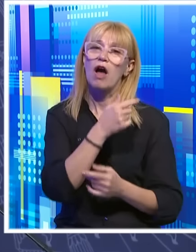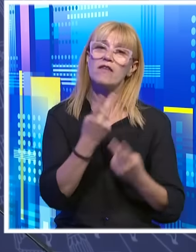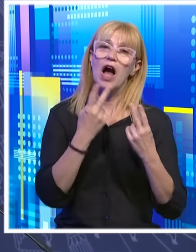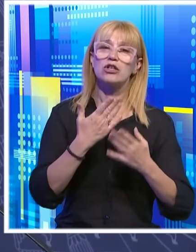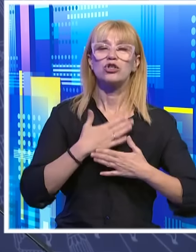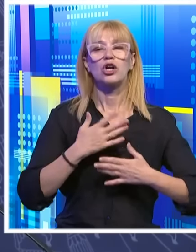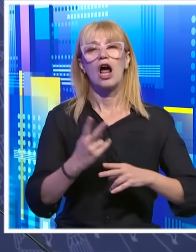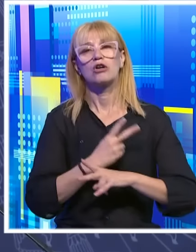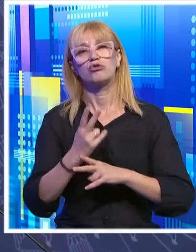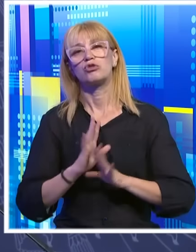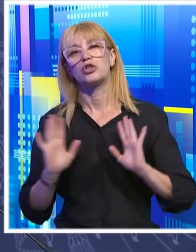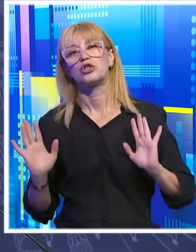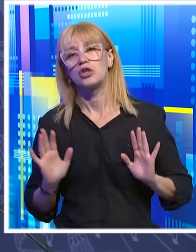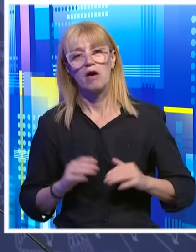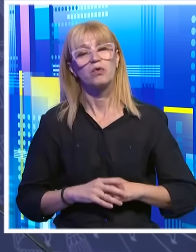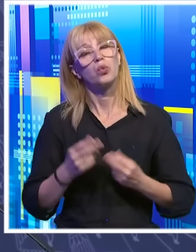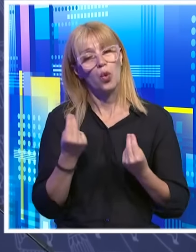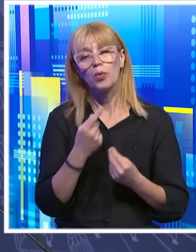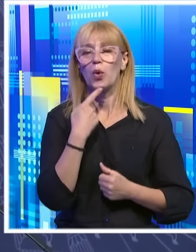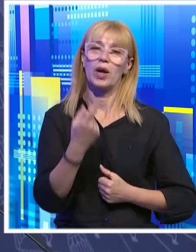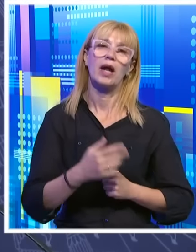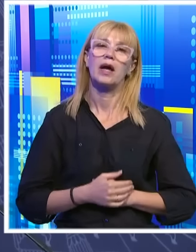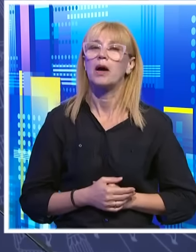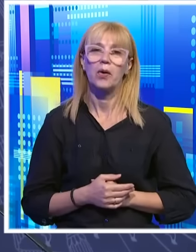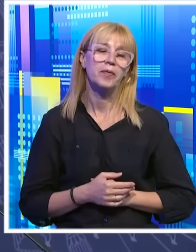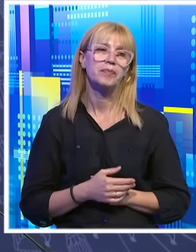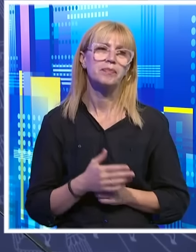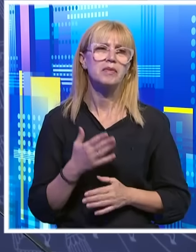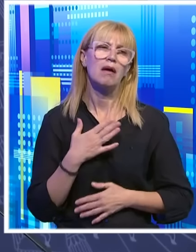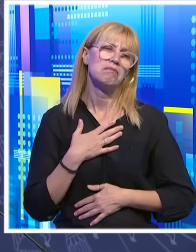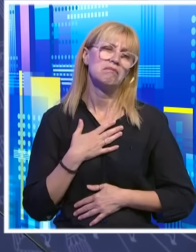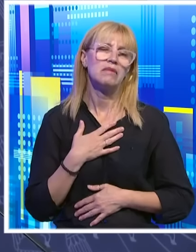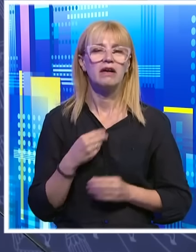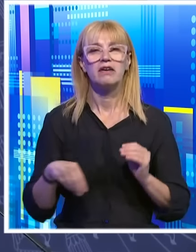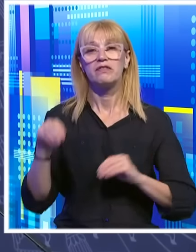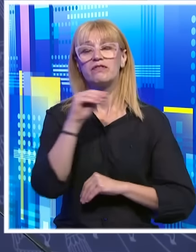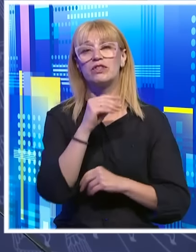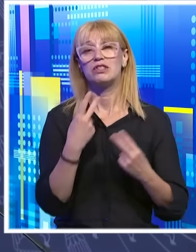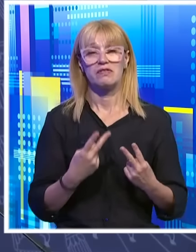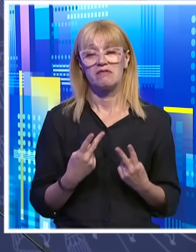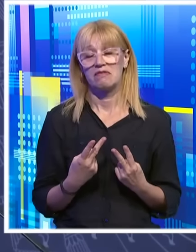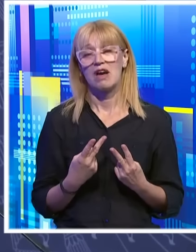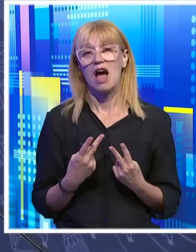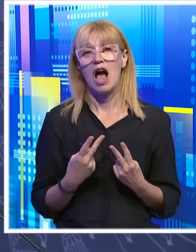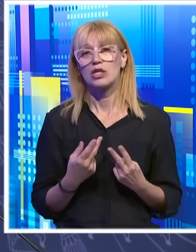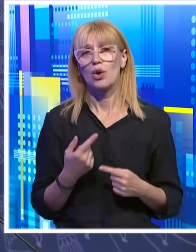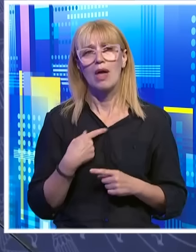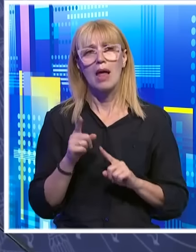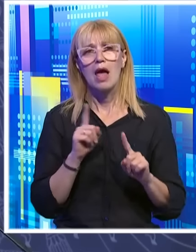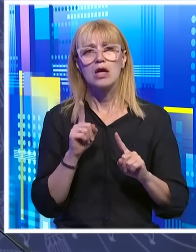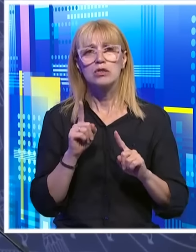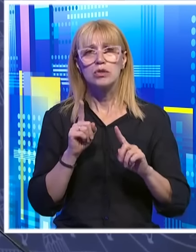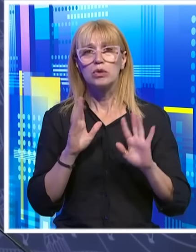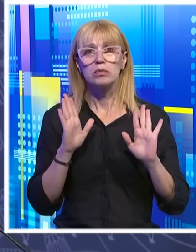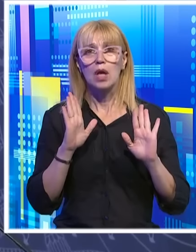je govorio, ne bih dodao zaista ništa. Ono što je za mene mnogo važnije, ja neću biti neko ko će slepo da podržava